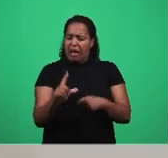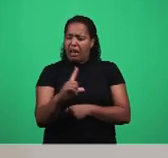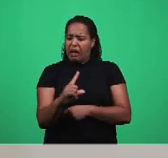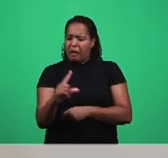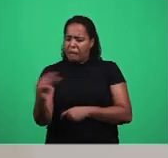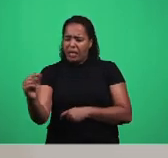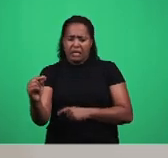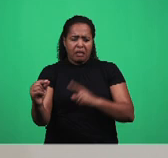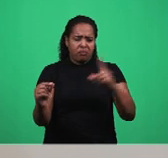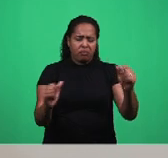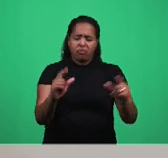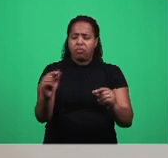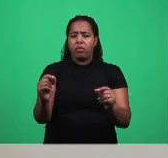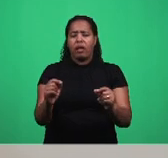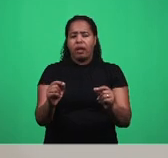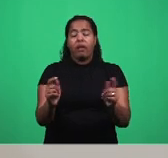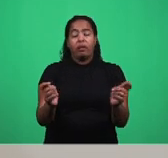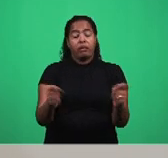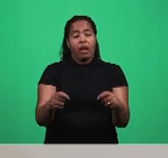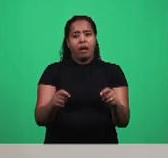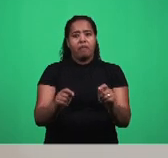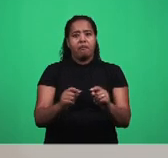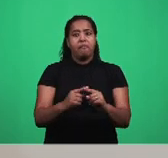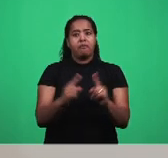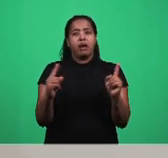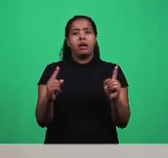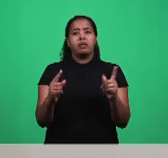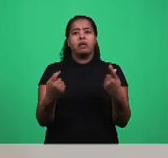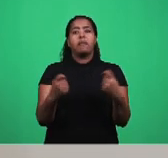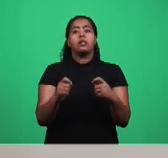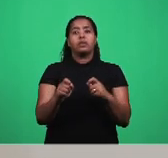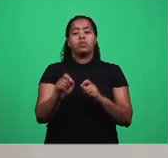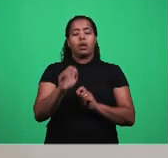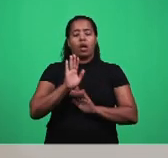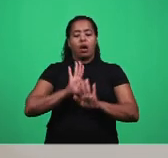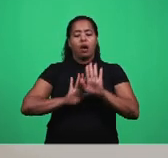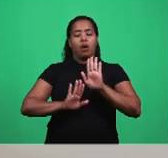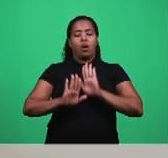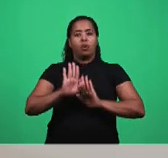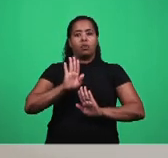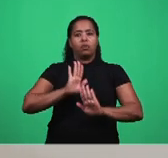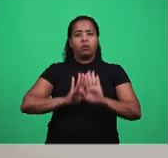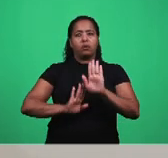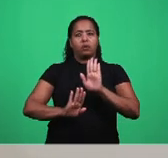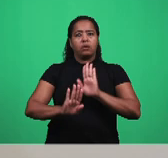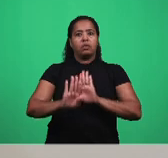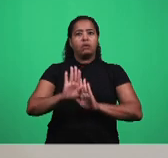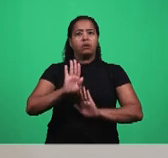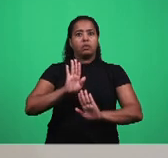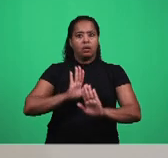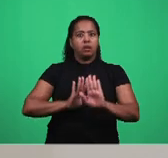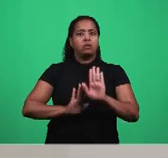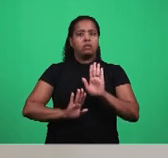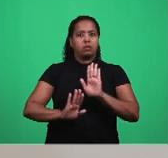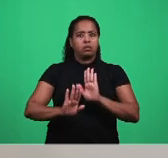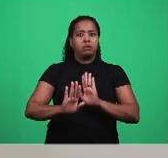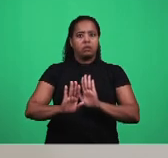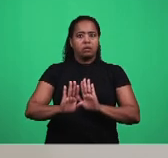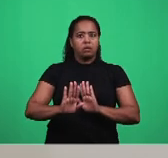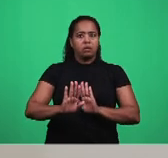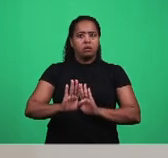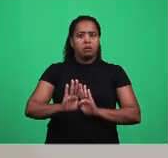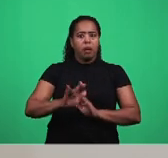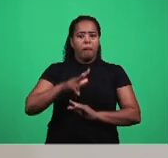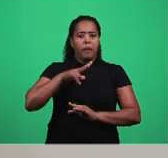peut faire tout ce que nous voulons. Mais le soin chacun